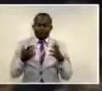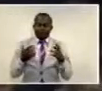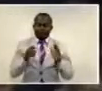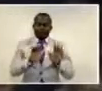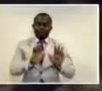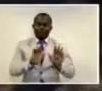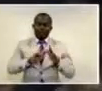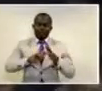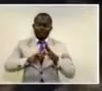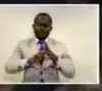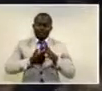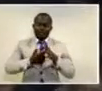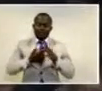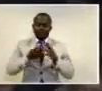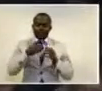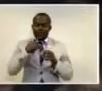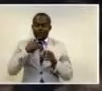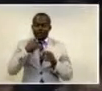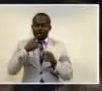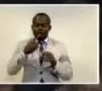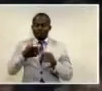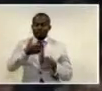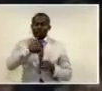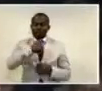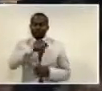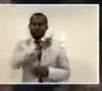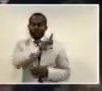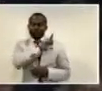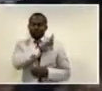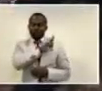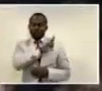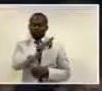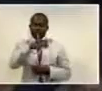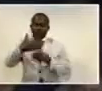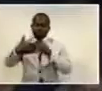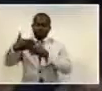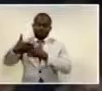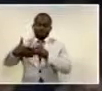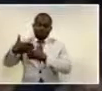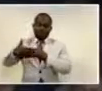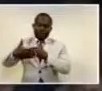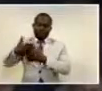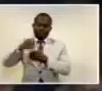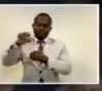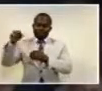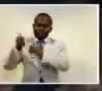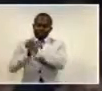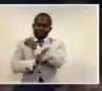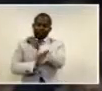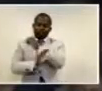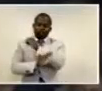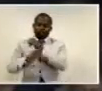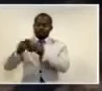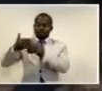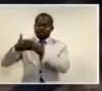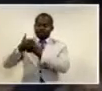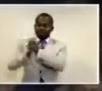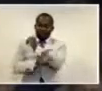ndetse mpere no kuba dufite amahirwe yo guturana n'ikindi gihugu.